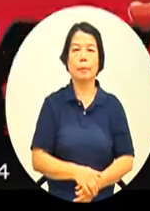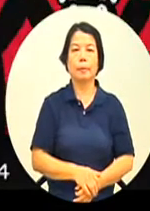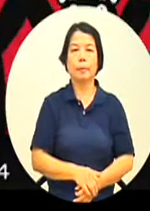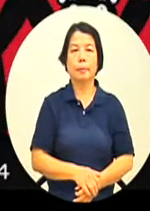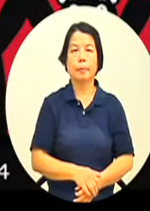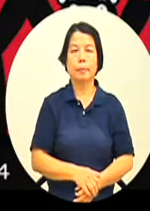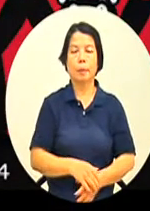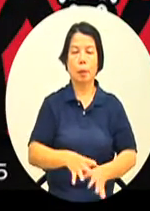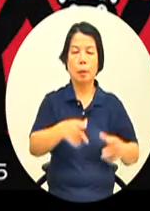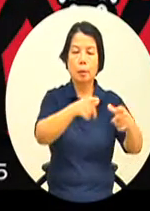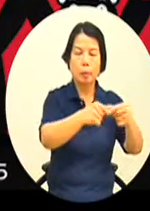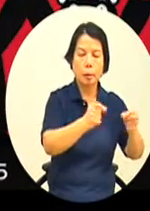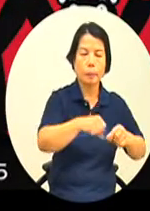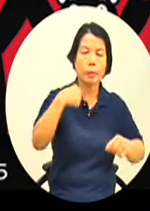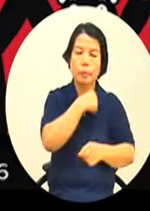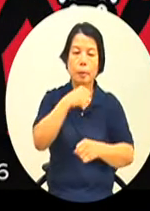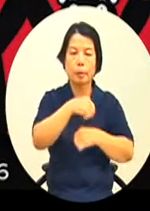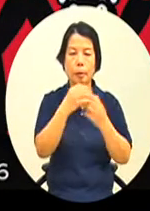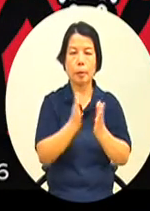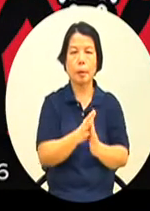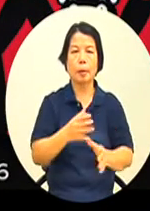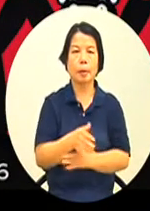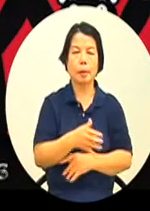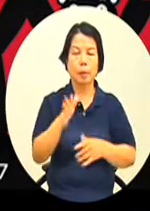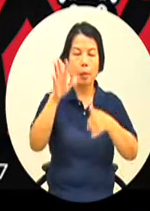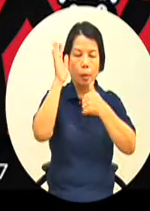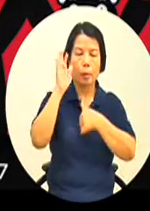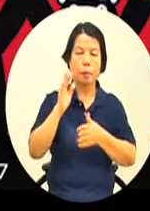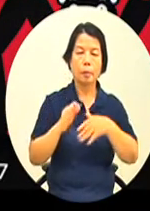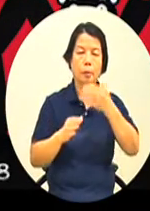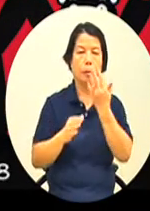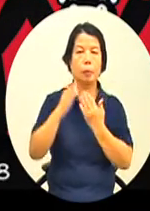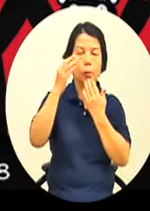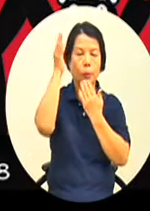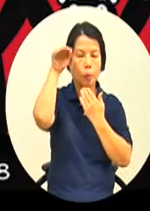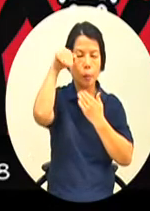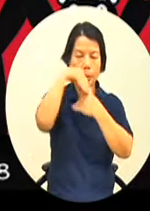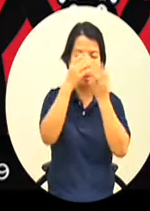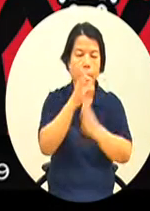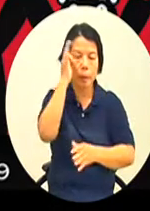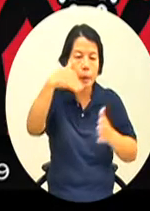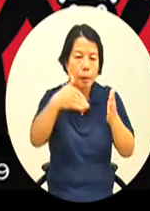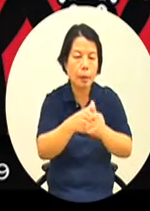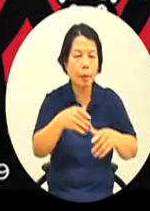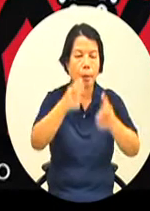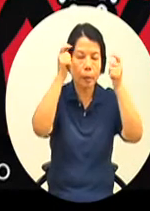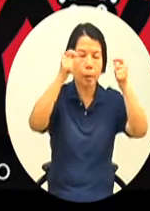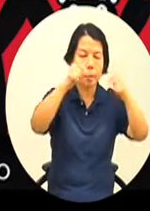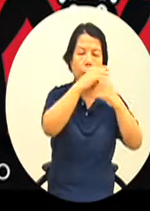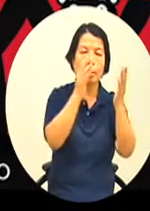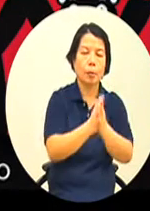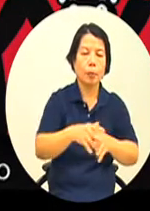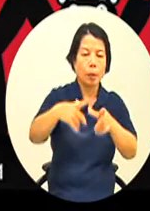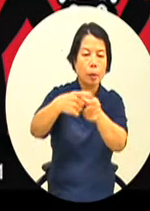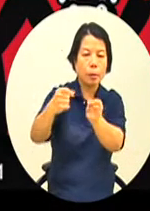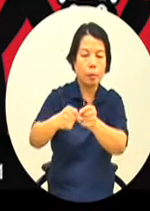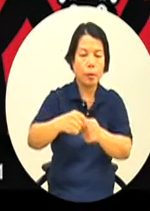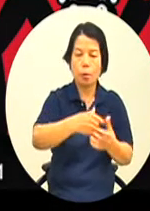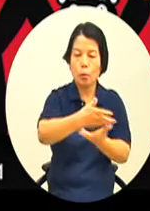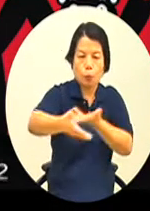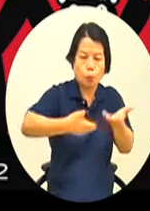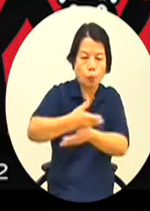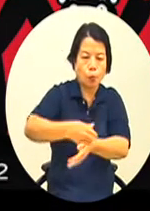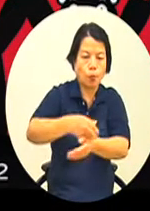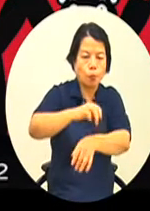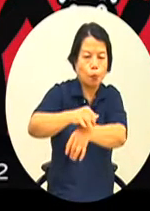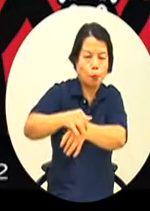不管在日本或在台湾哦，讲到熊本，讲到高雄哦，一定讲到熊本，一定想要高雄；想要高雄，一定想要熊本哦。那我们跟日本熊本的地区哦，因